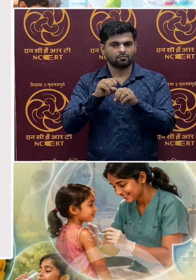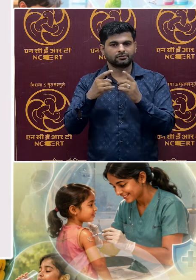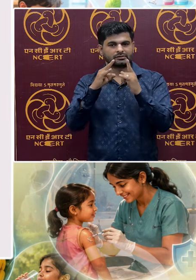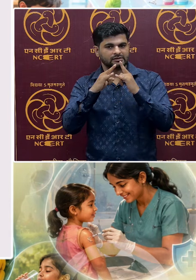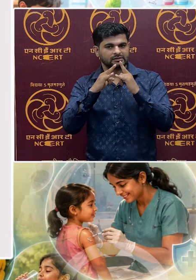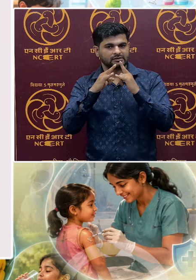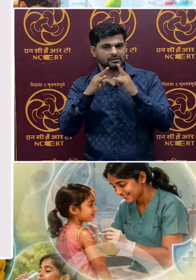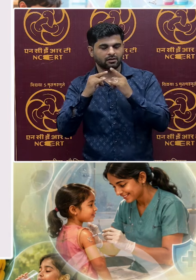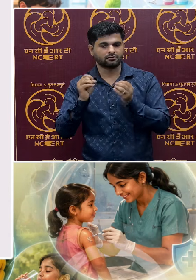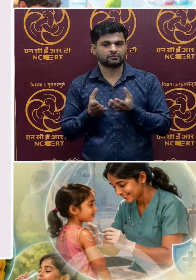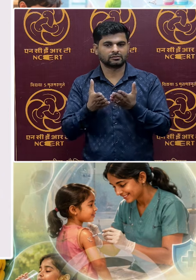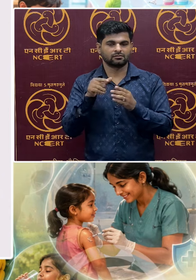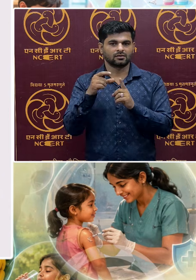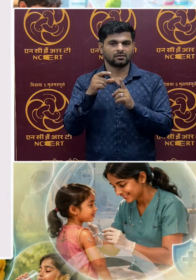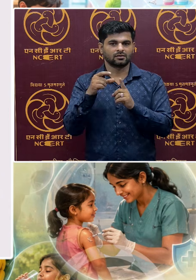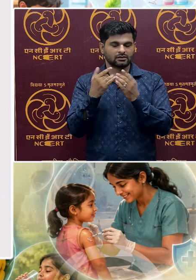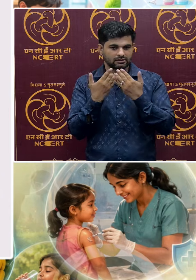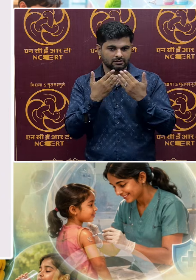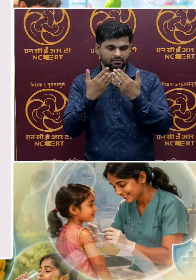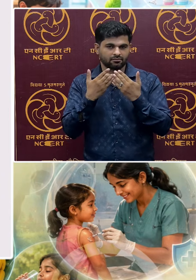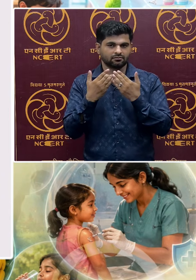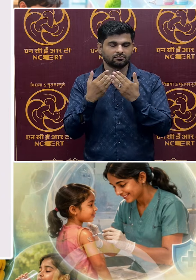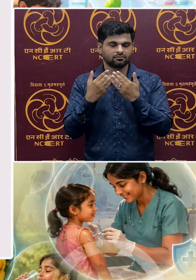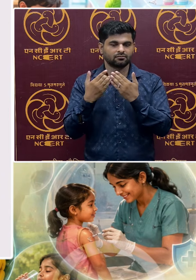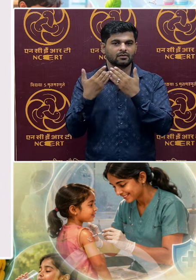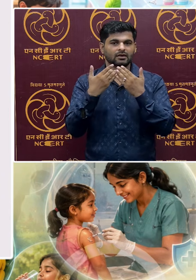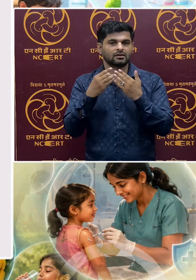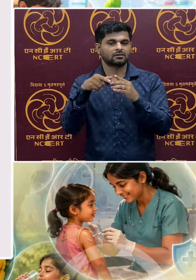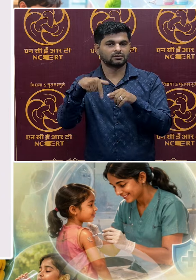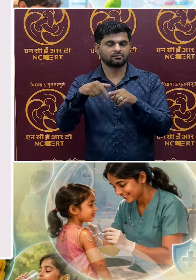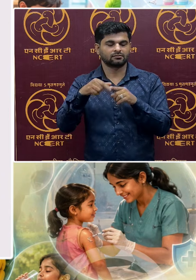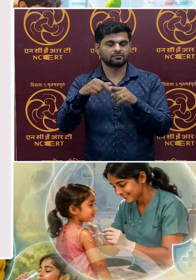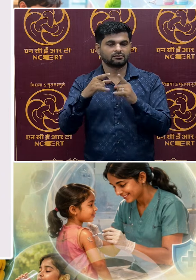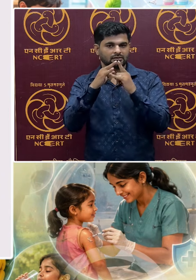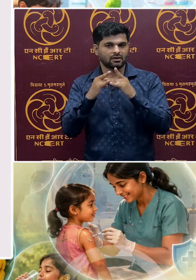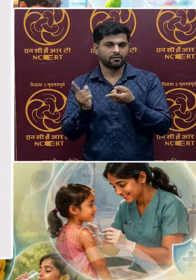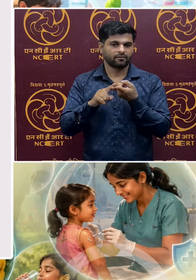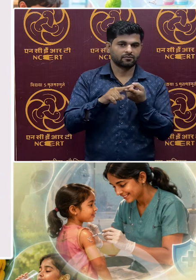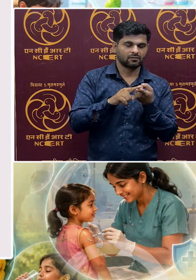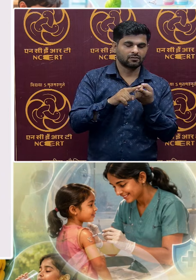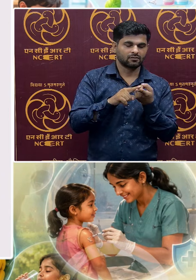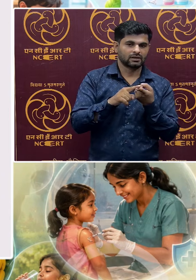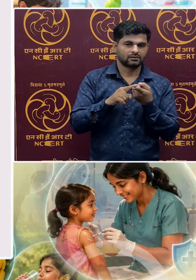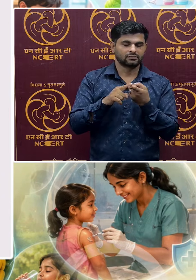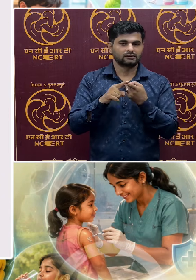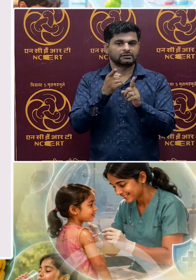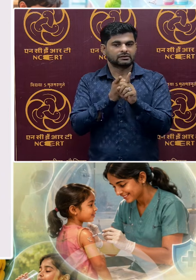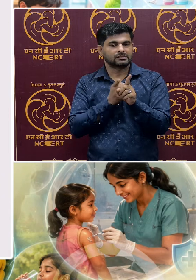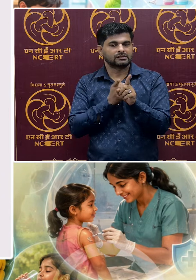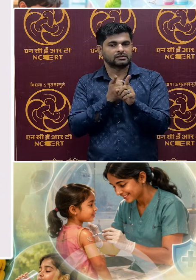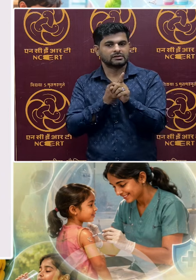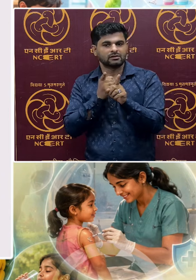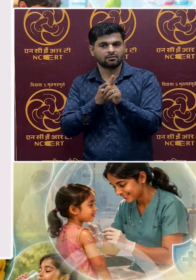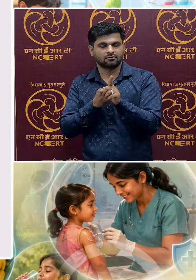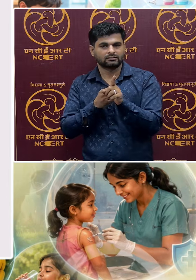हैं, तो स्कूल शुड इनिशिएट दीज एजुकेशनल कैंपेन्स दैट व्हाट इज़ हैपनिंग। हर साल कोई ना कोई थीम होता है और उस थीम